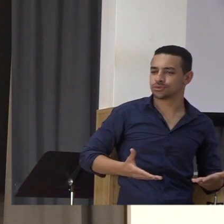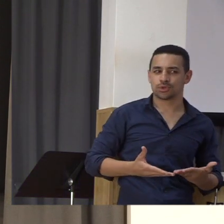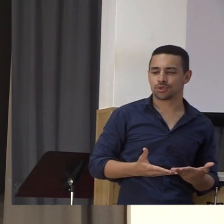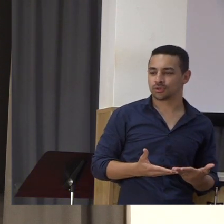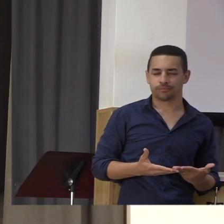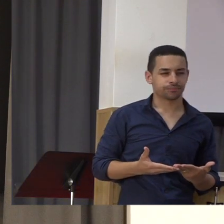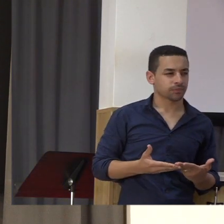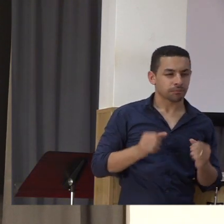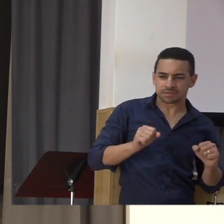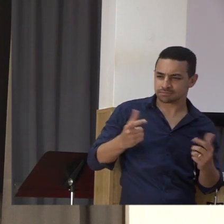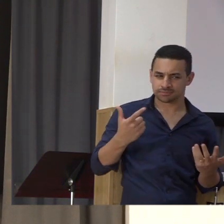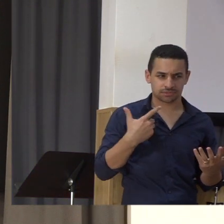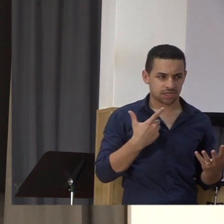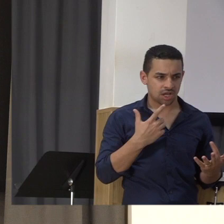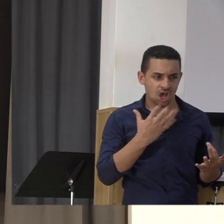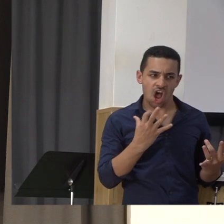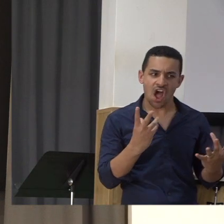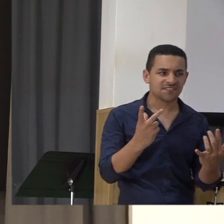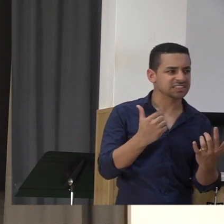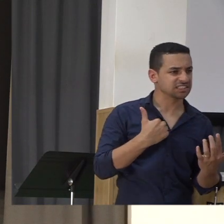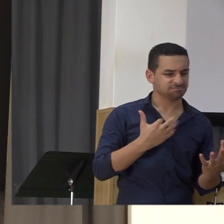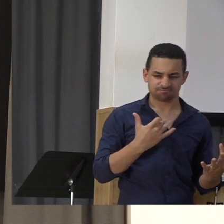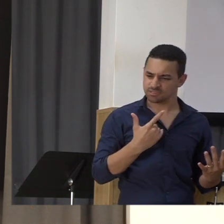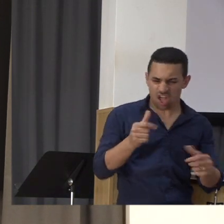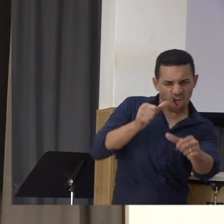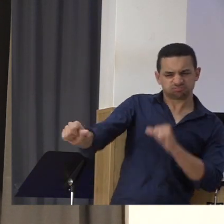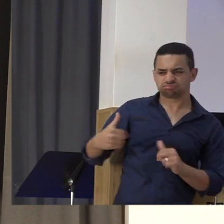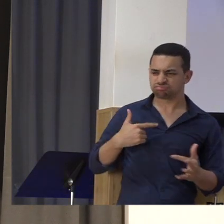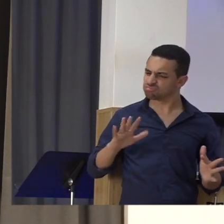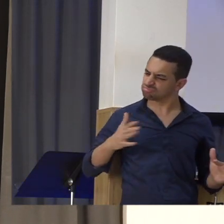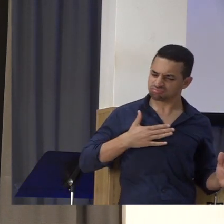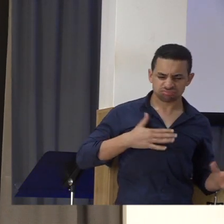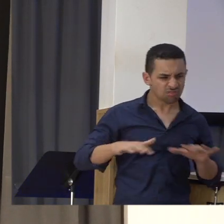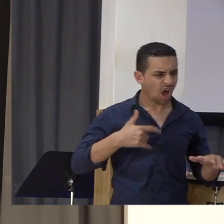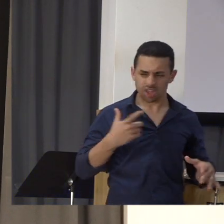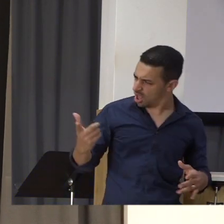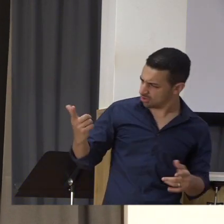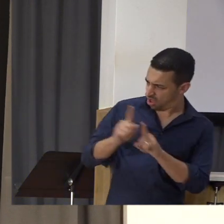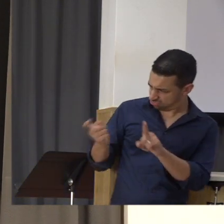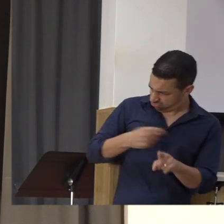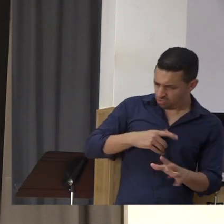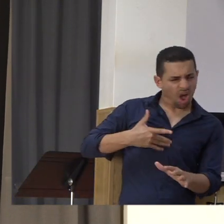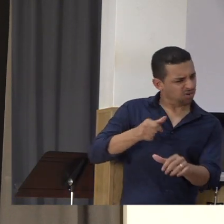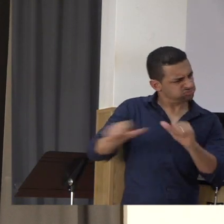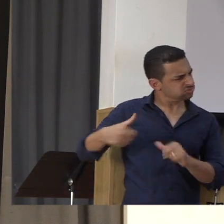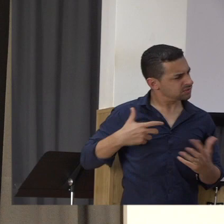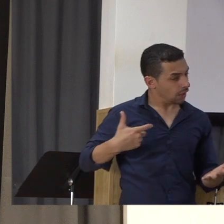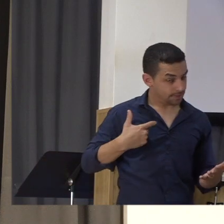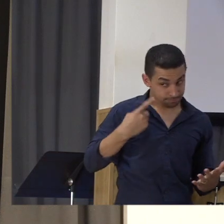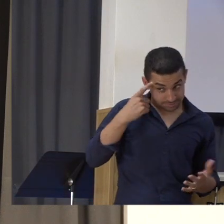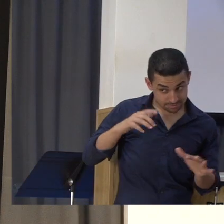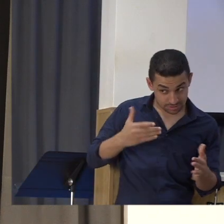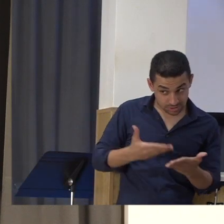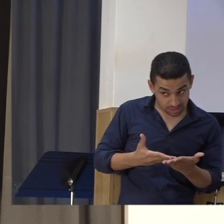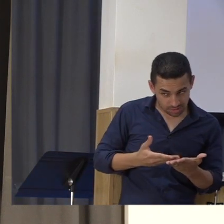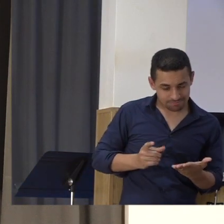Et tu es peut-être tenté de réagir humainement, de dire, mais je vais régler son compte à celui-là. Je ne pense pas que ce soit la meilleure